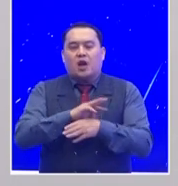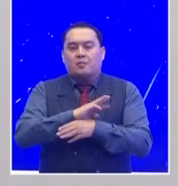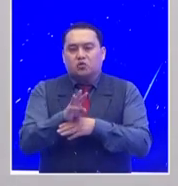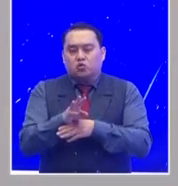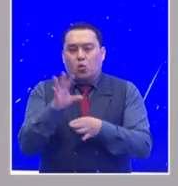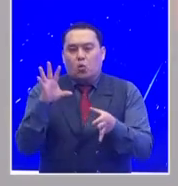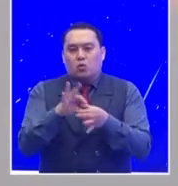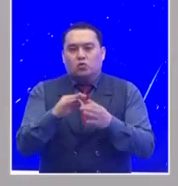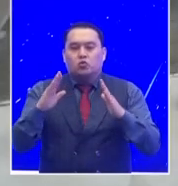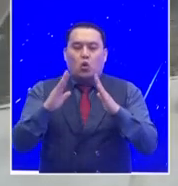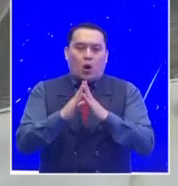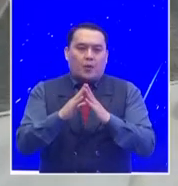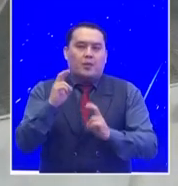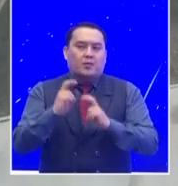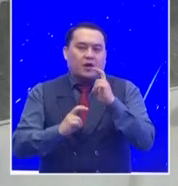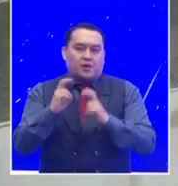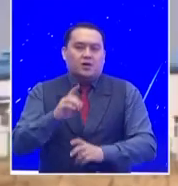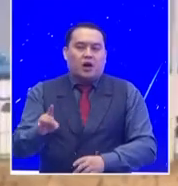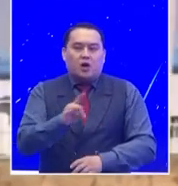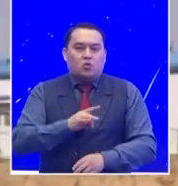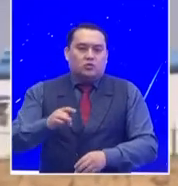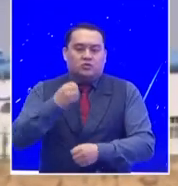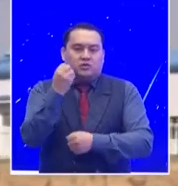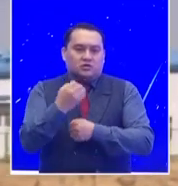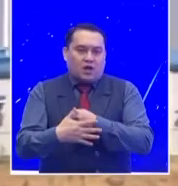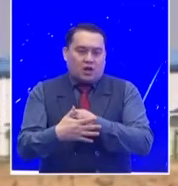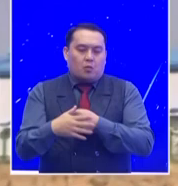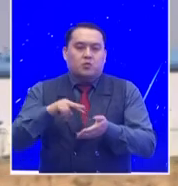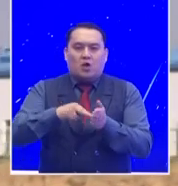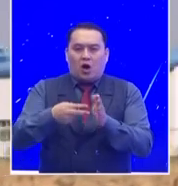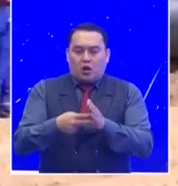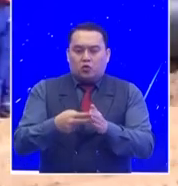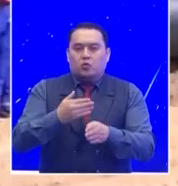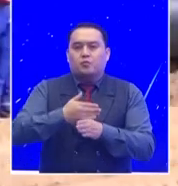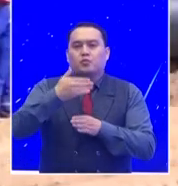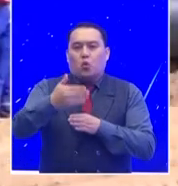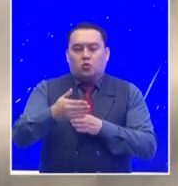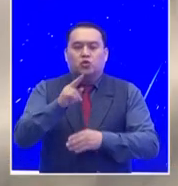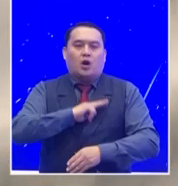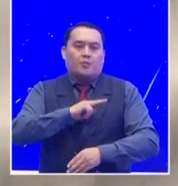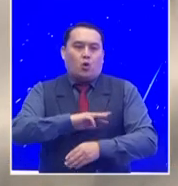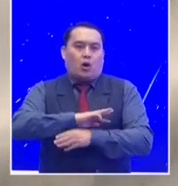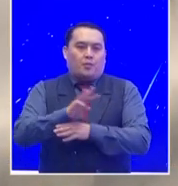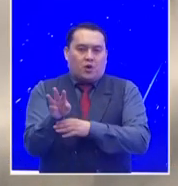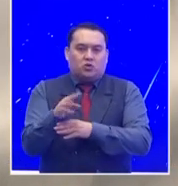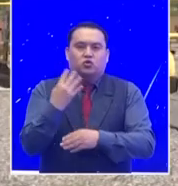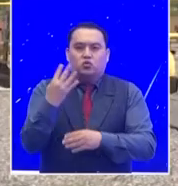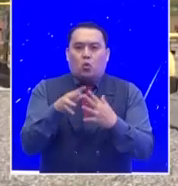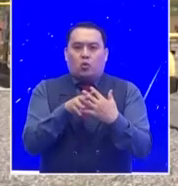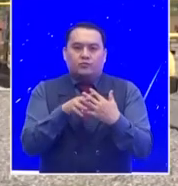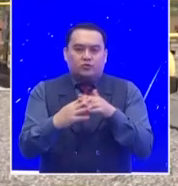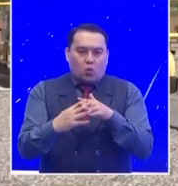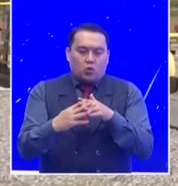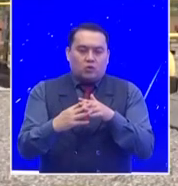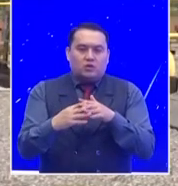будут подключены жилые дома и предприятия райцентра и села Бастубе. Далее планируется проведение строительных работ по обеспечению 4 сельских